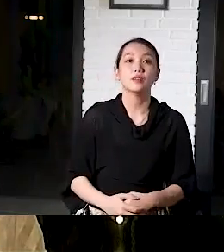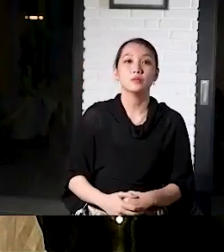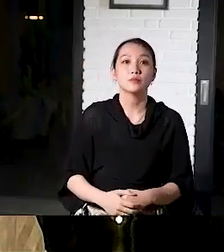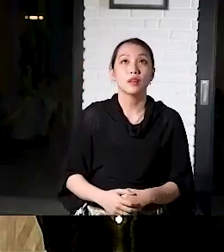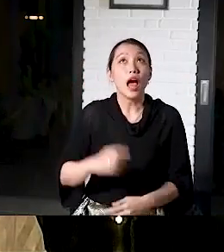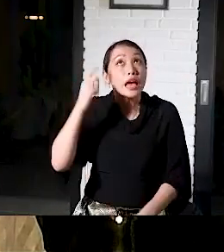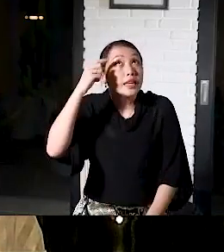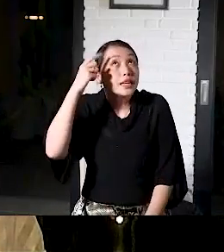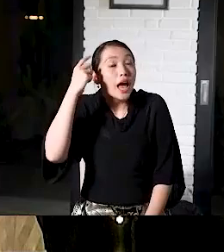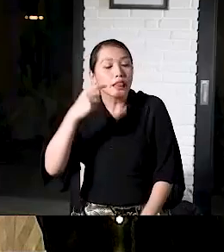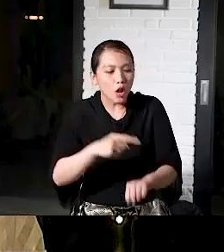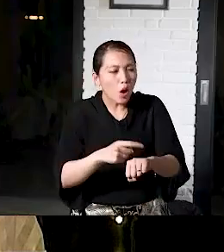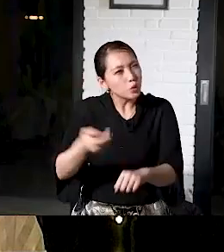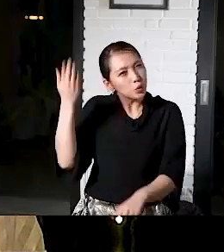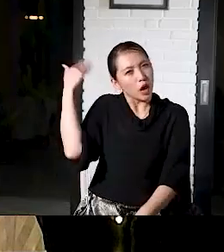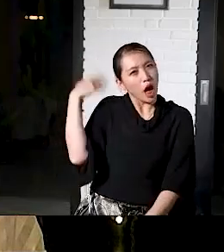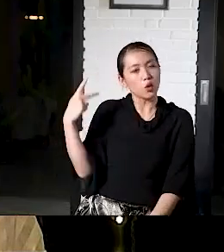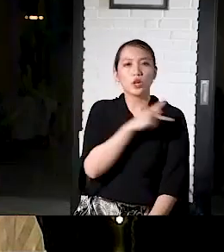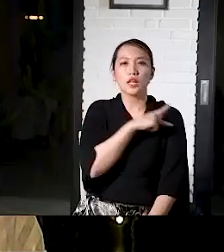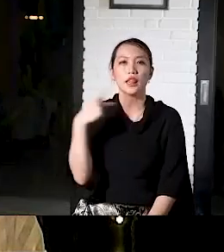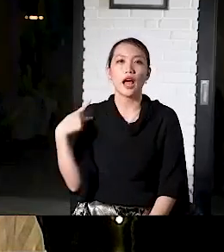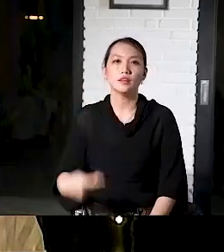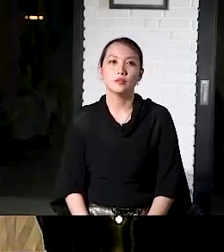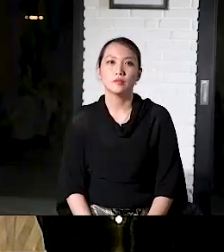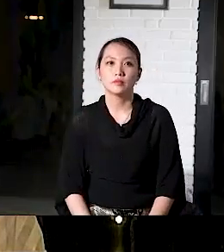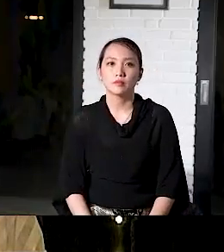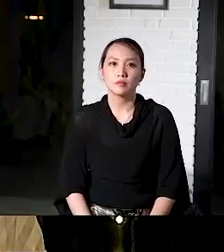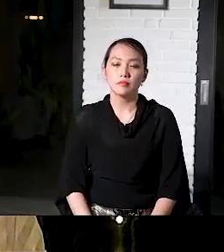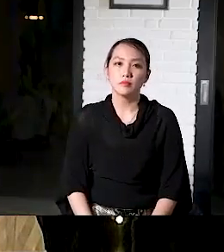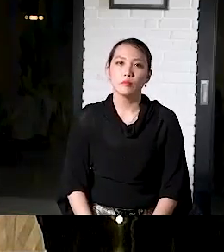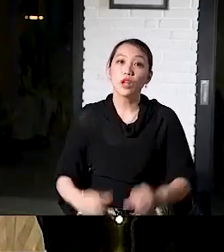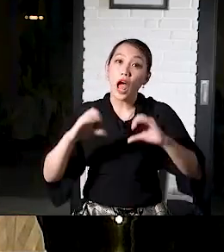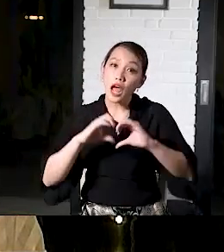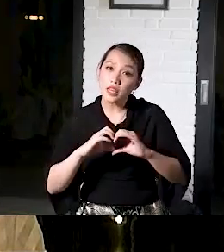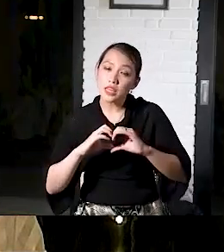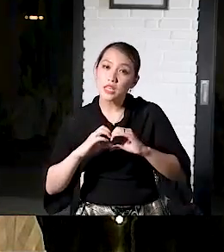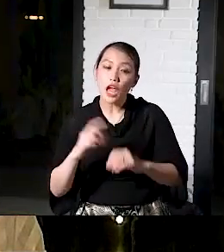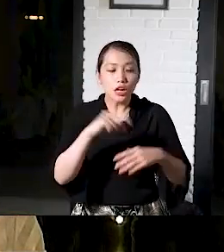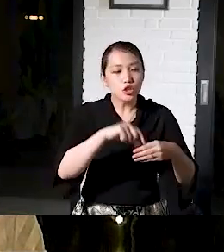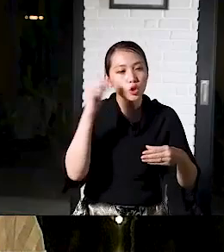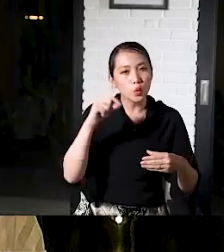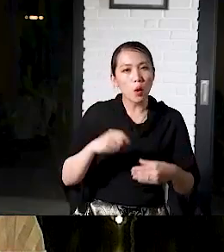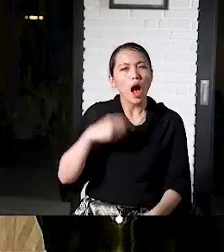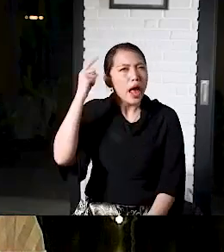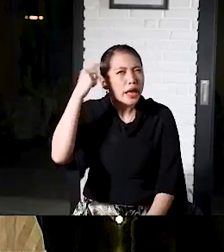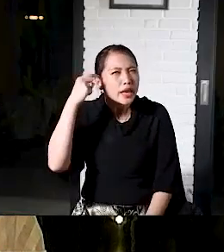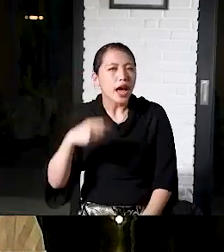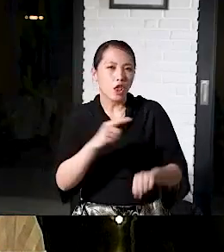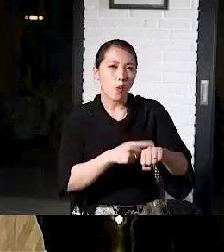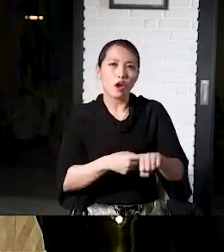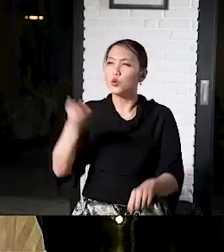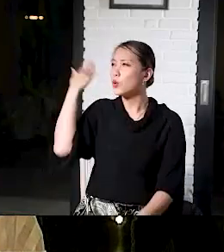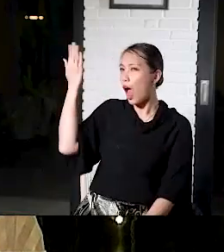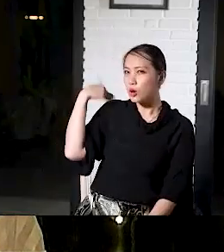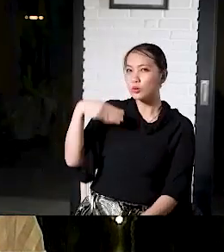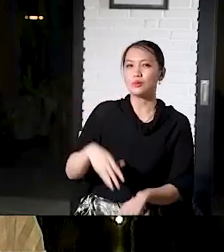ingatan masa lalu kita, entah itu secara jiwa ataupun secara hati. Setiap lagu yang dinyanyikan malam hari ini sebenarnya itu ada